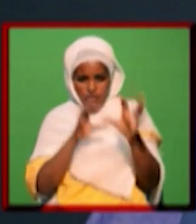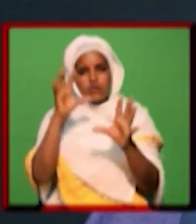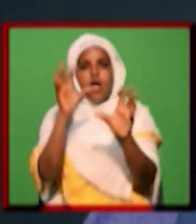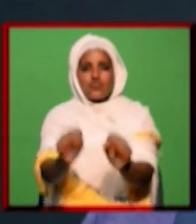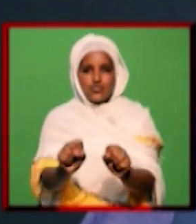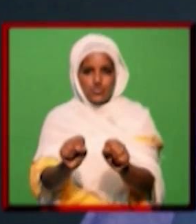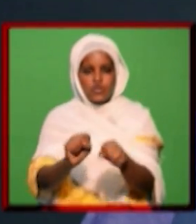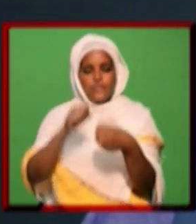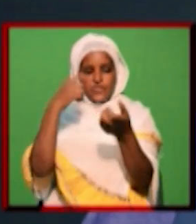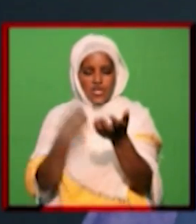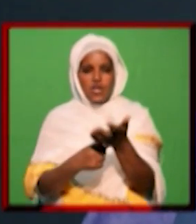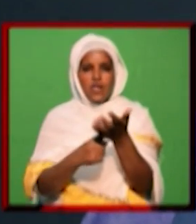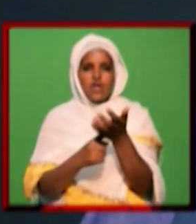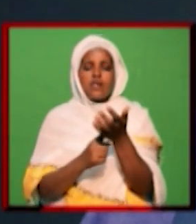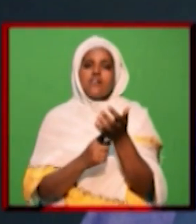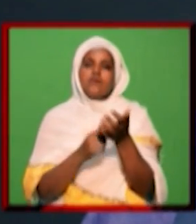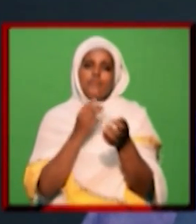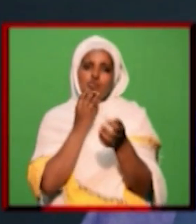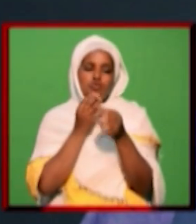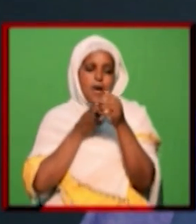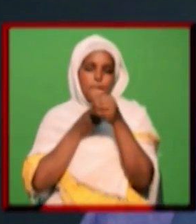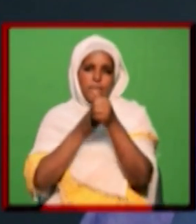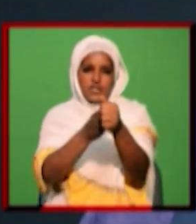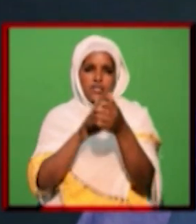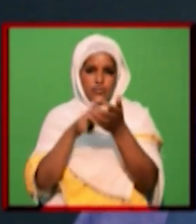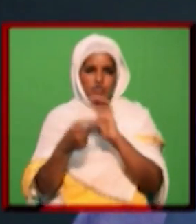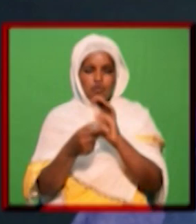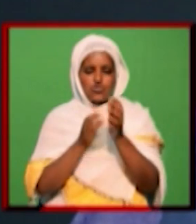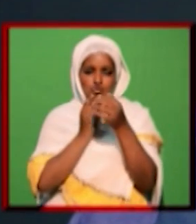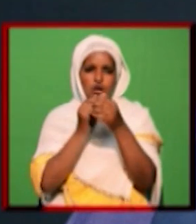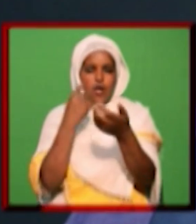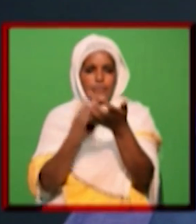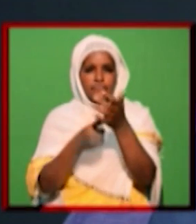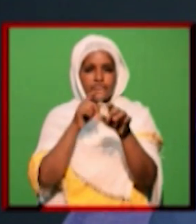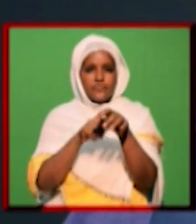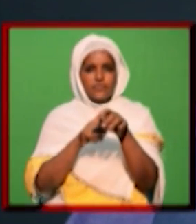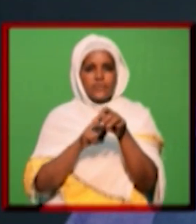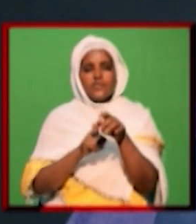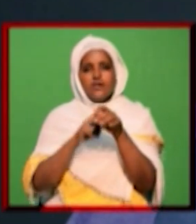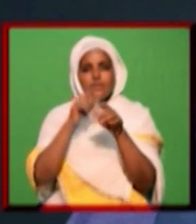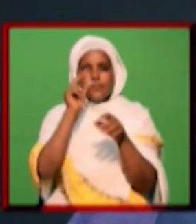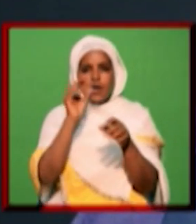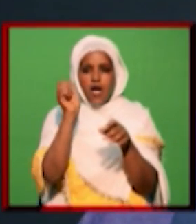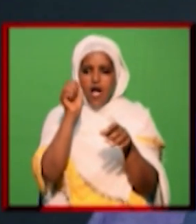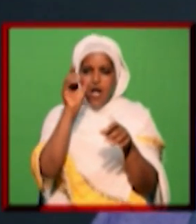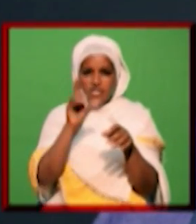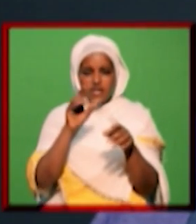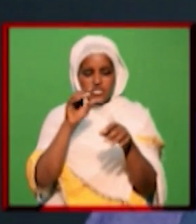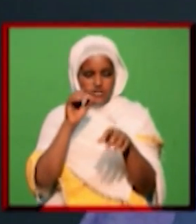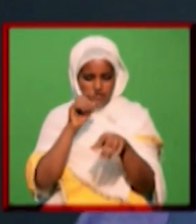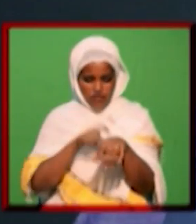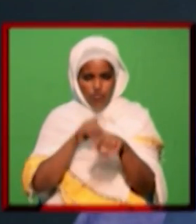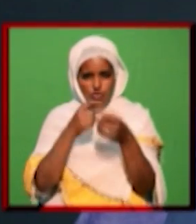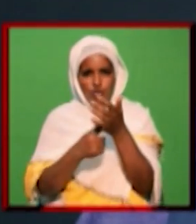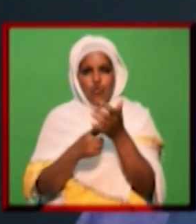ያዙት ይሄ በይሁዳ መሪነት ማለት ነው ይሁዳ ያን ጊዜ በሀከ እግዚ ብሎ